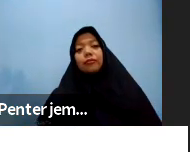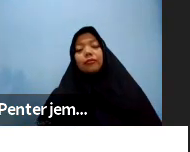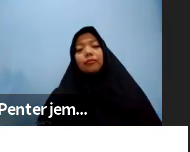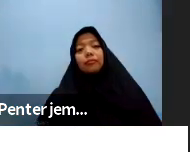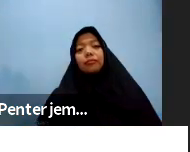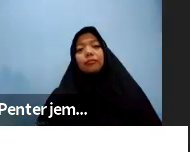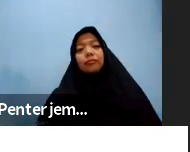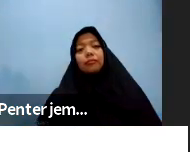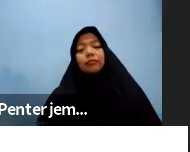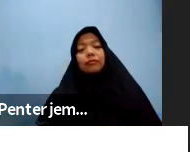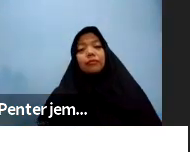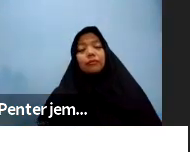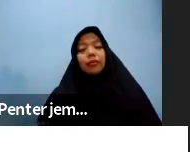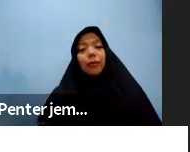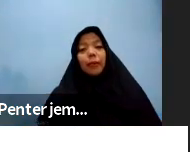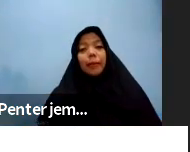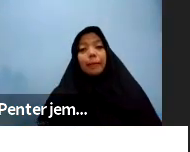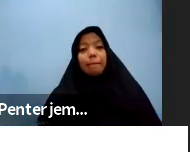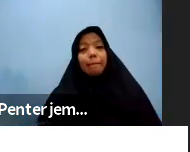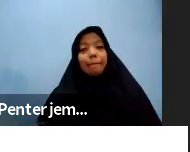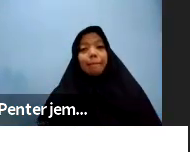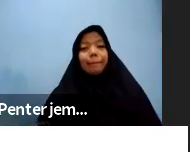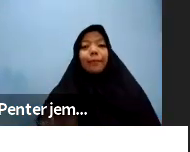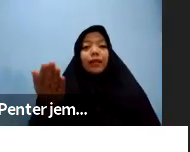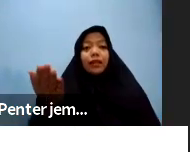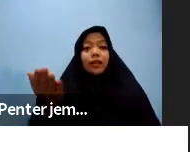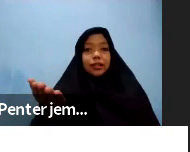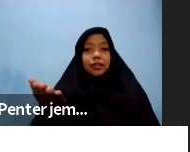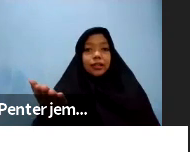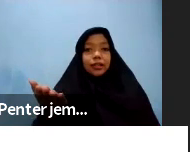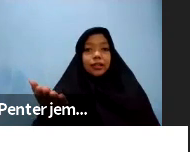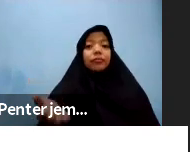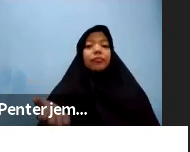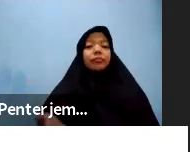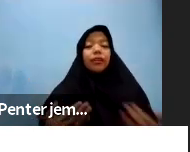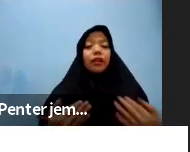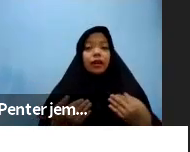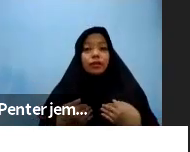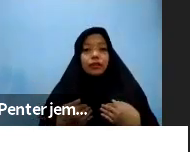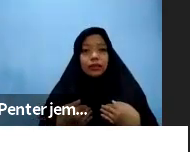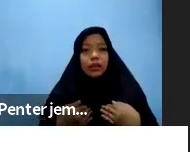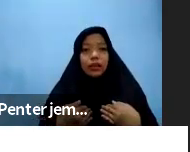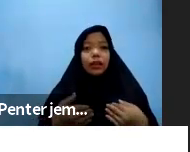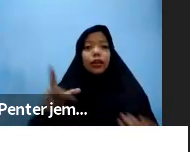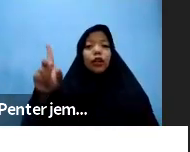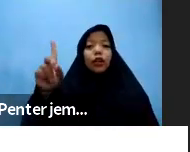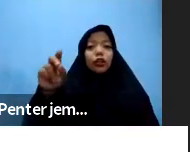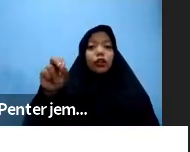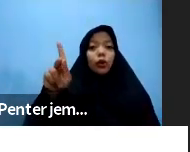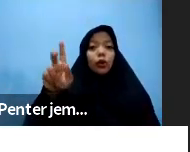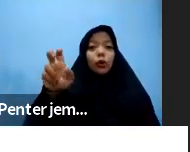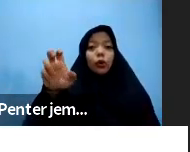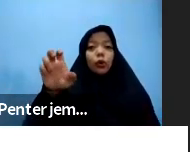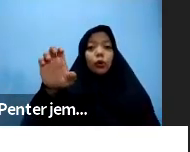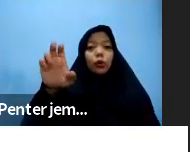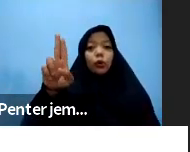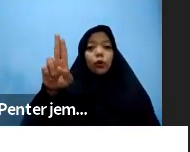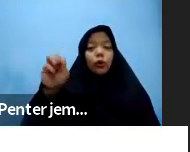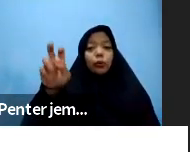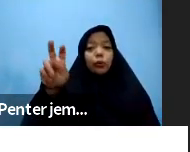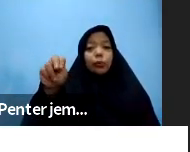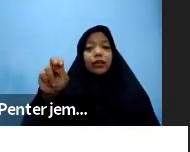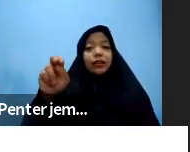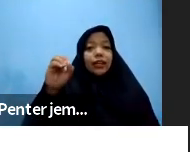nah ini juga Eh ada dokumen siaran radio edukasi yang bisa juga didengar